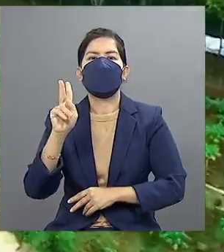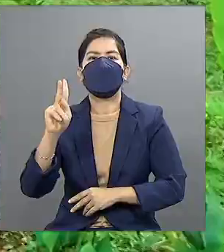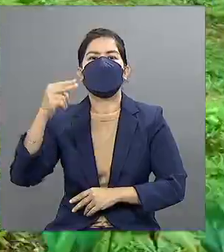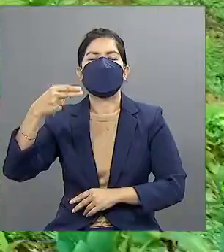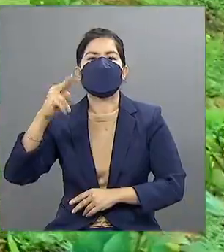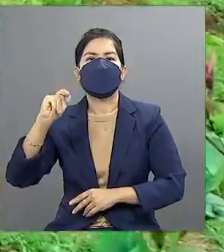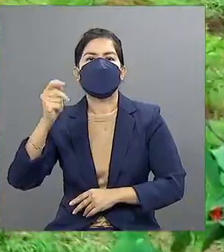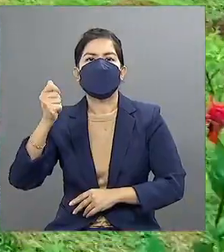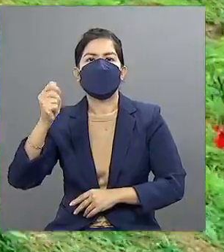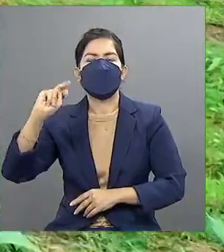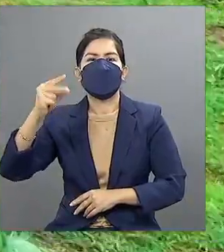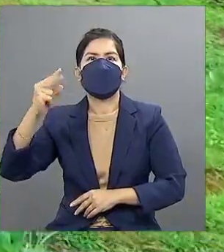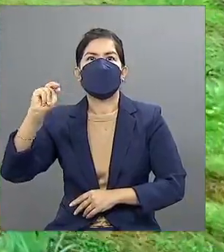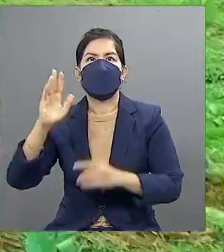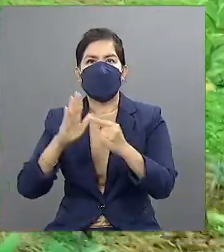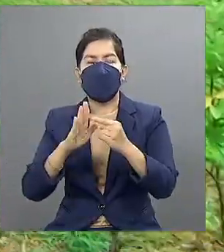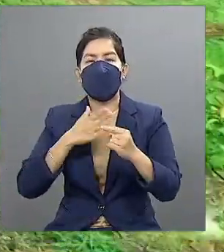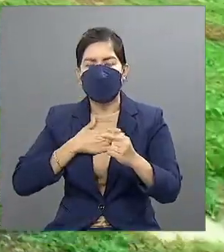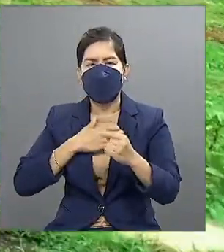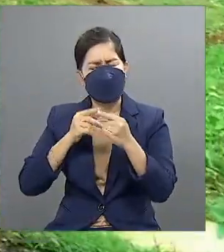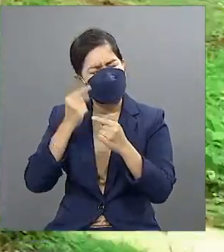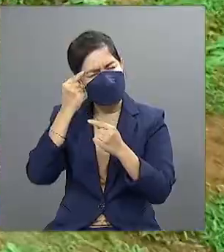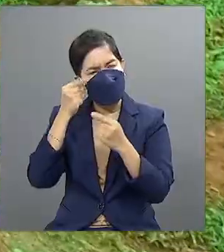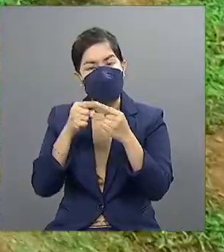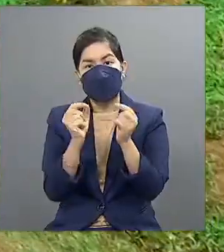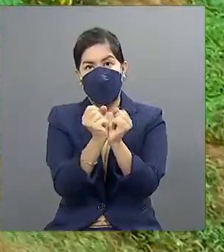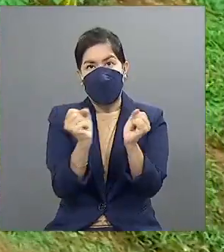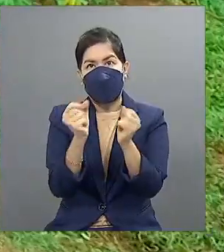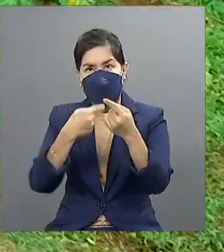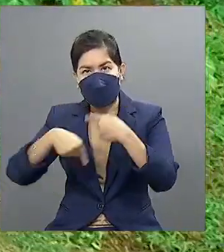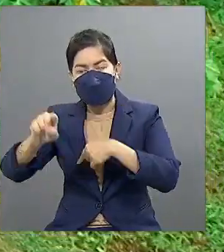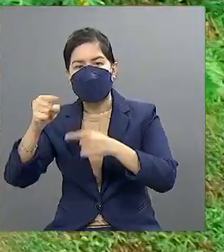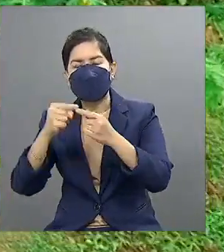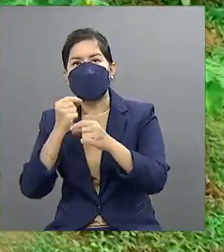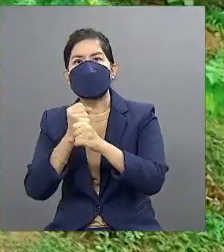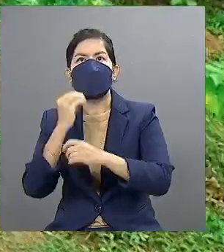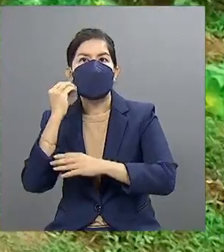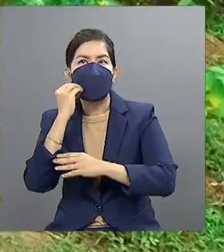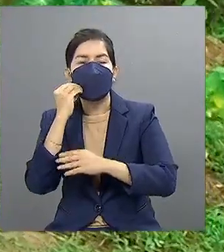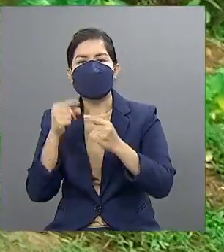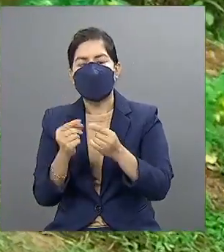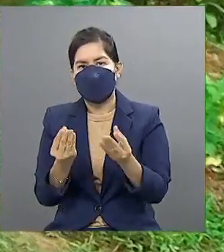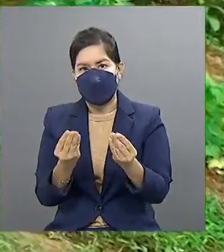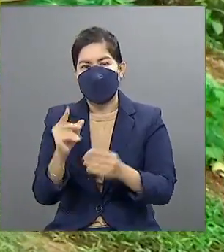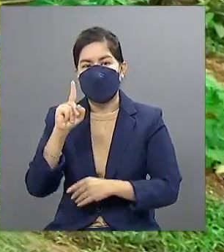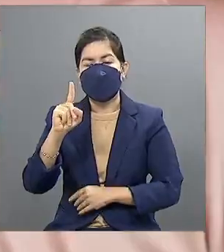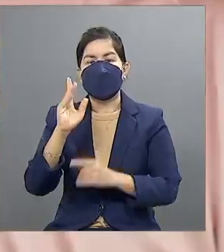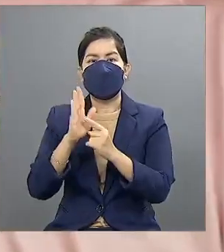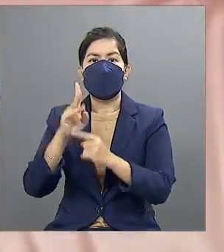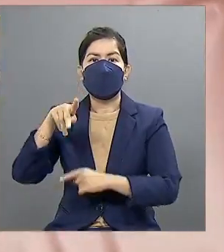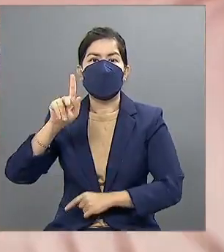ครับผมคิดว่าผมจะกลับไปพัฒนาที่ดินทำให้เหมือนที่เรือนจำทำเมื่อทำได้แล้วเนี่ยผมจะเอาความรู้ที่ผมมีอยู่เนี่ย